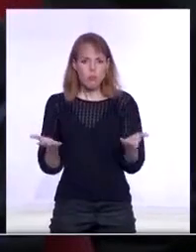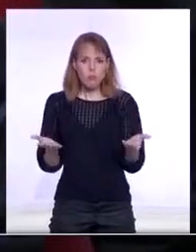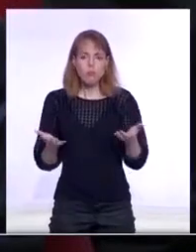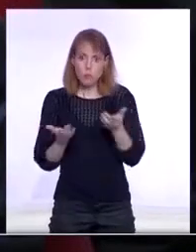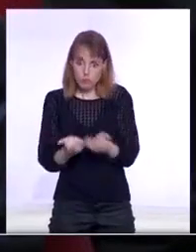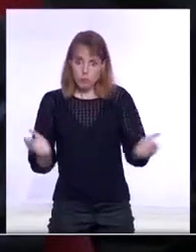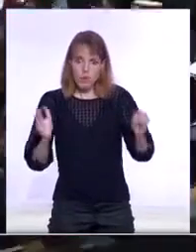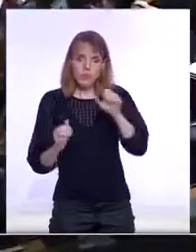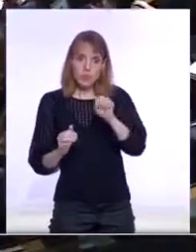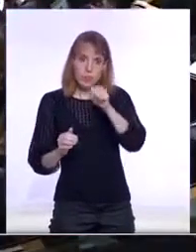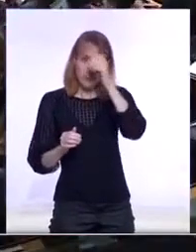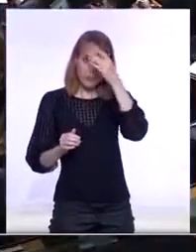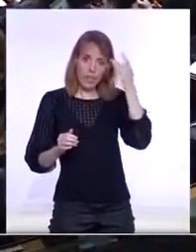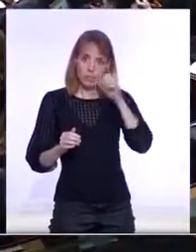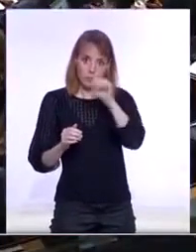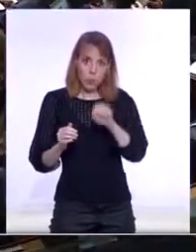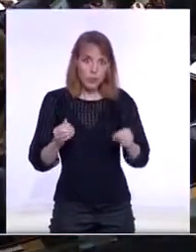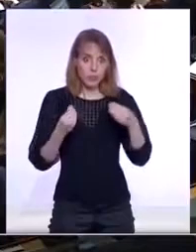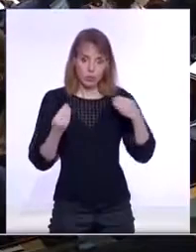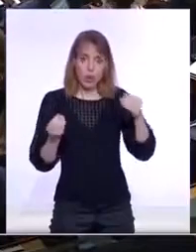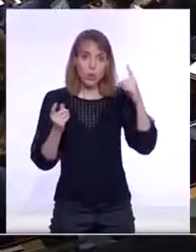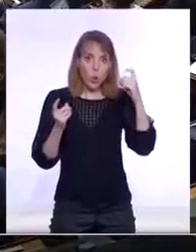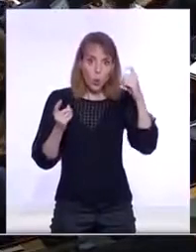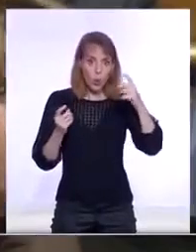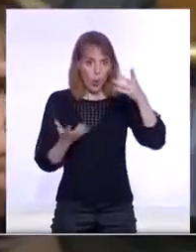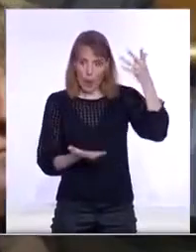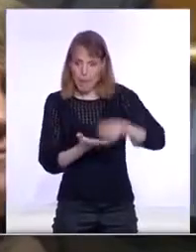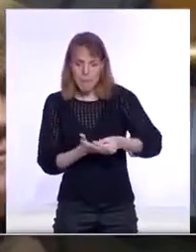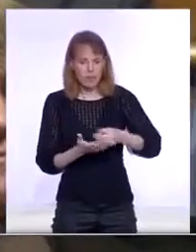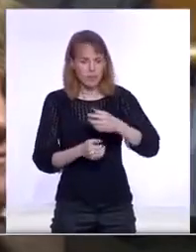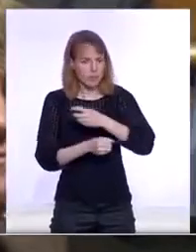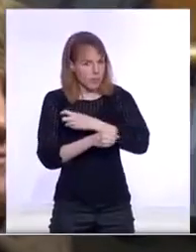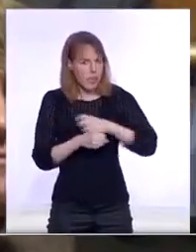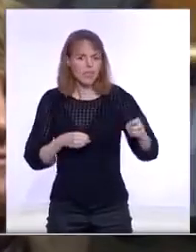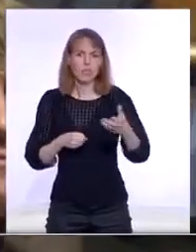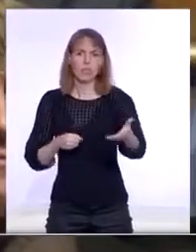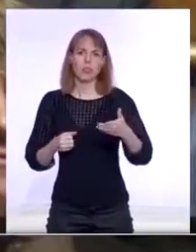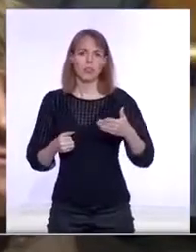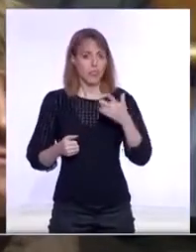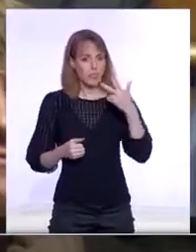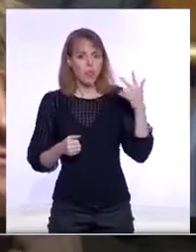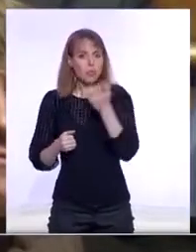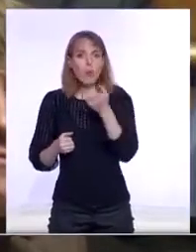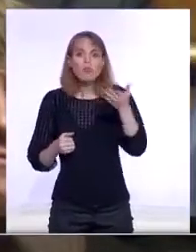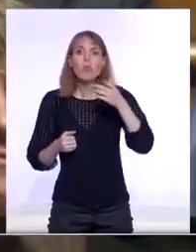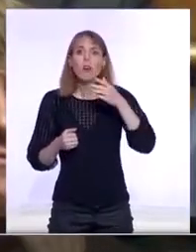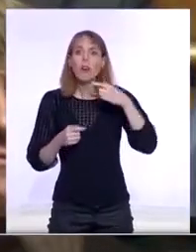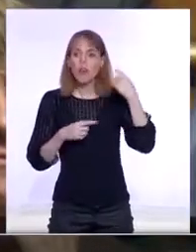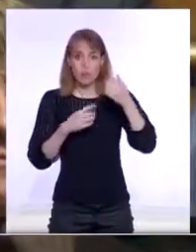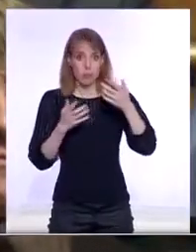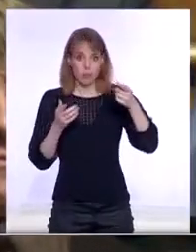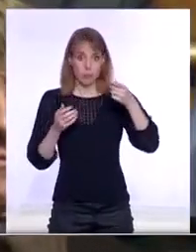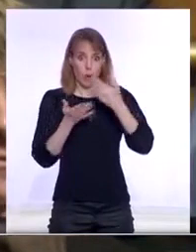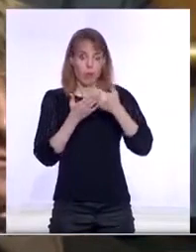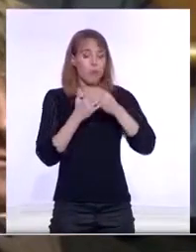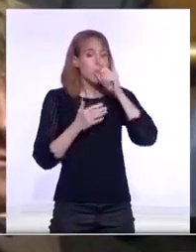de Sainte-Soline met en danger la ressource en eau de tout le territoire. Depuis 3 jours, vos mensonges ont éclaté au grand jour.